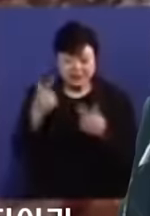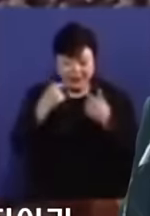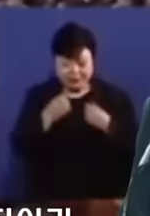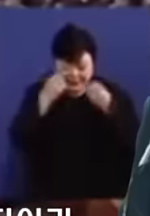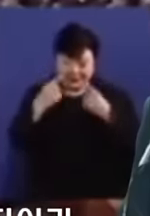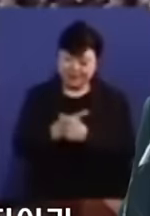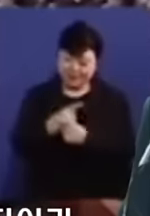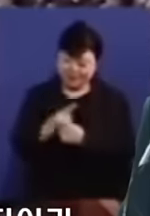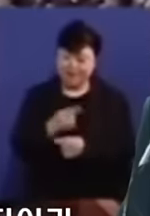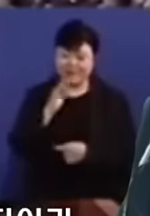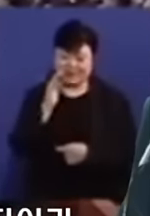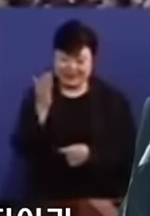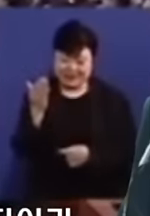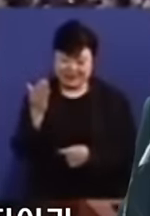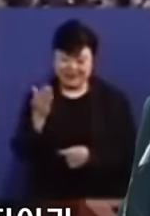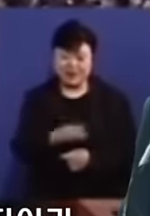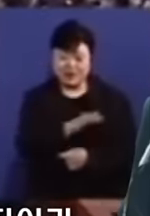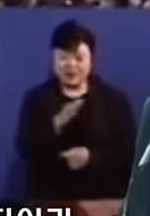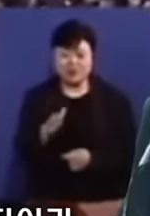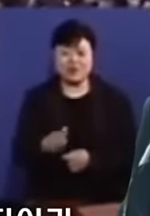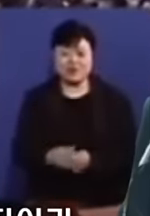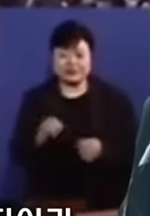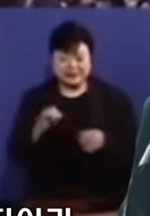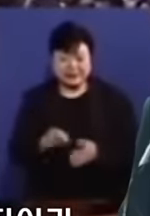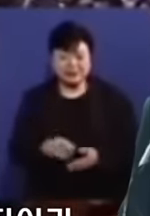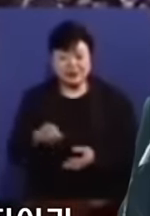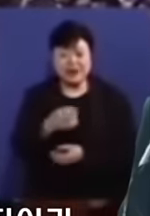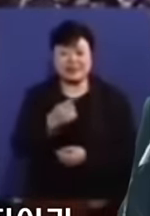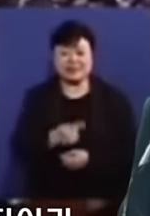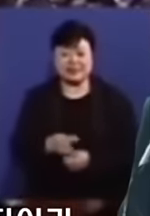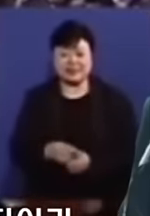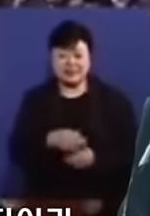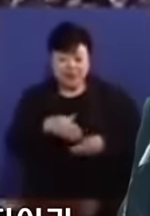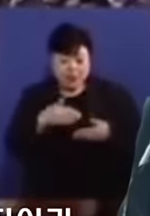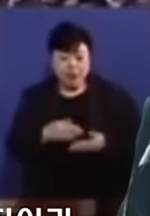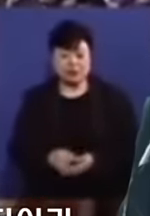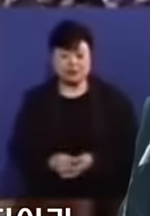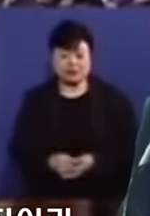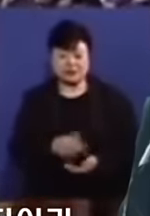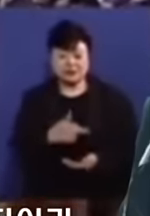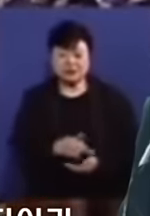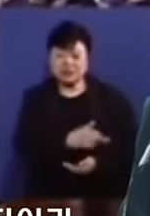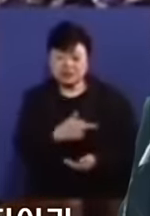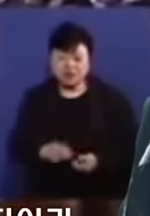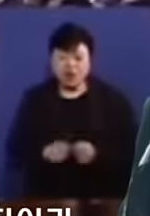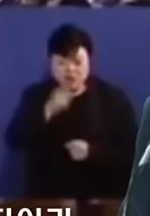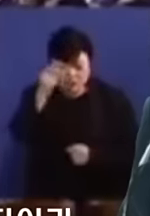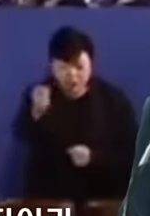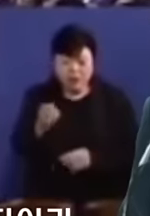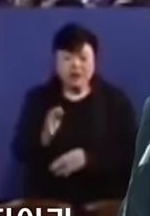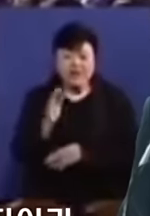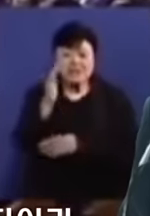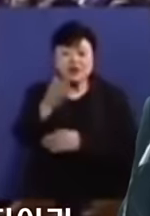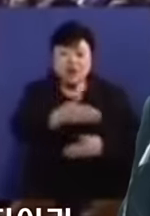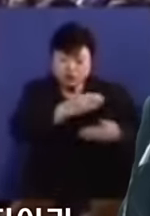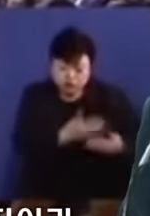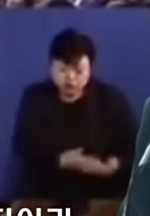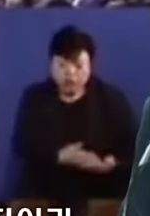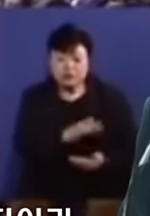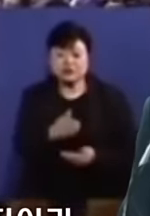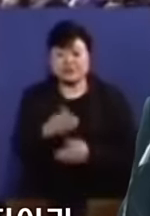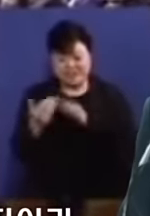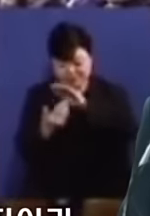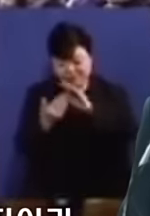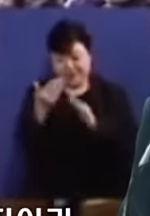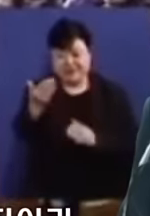속사람은 날로 새로워지도다. 우리가 잠시 받는 환난의 경한 것이 지극히 크고 영원한 영광의 중한 것을 우리에게